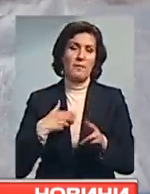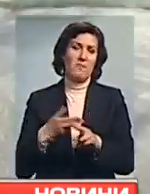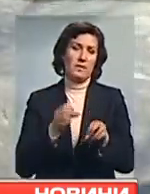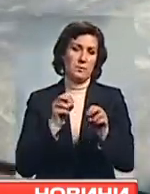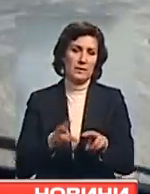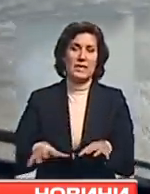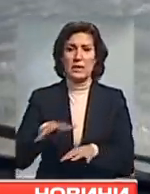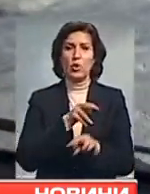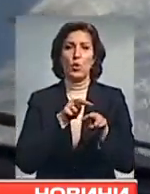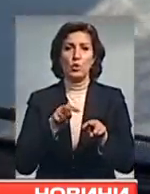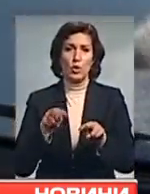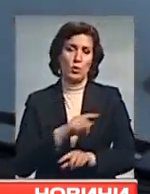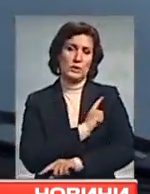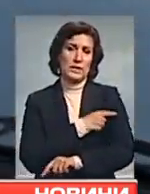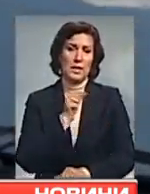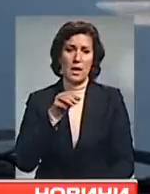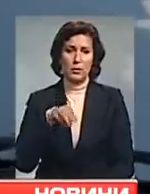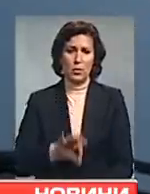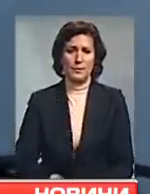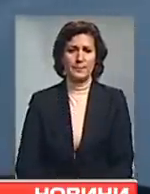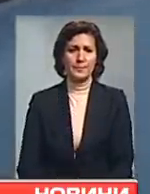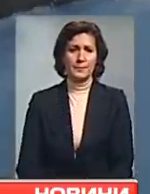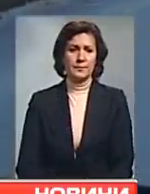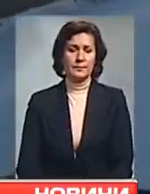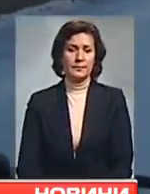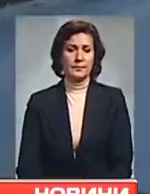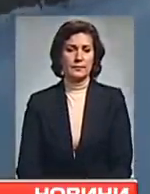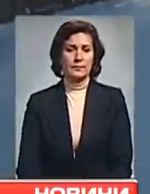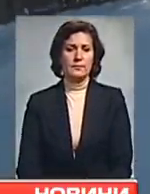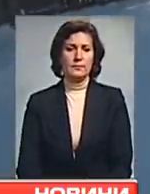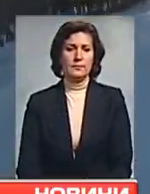безпеці. Територію контролюють сили АТО. Вікторія Пластун, Микола Маковон, Перше національне.